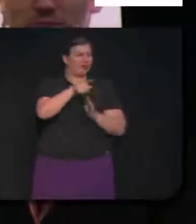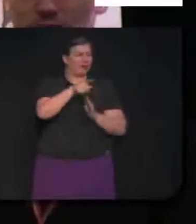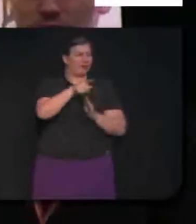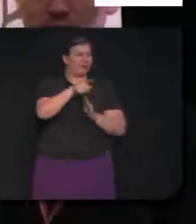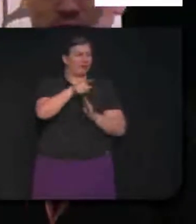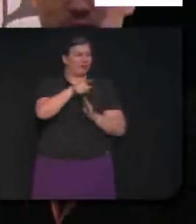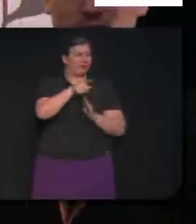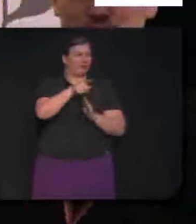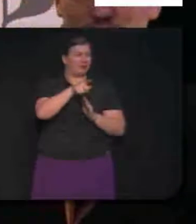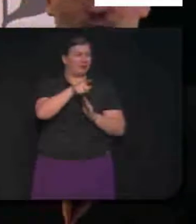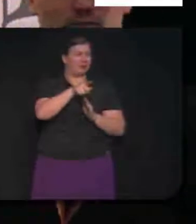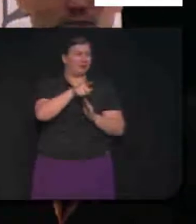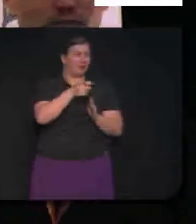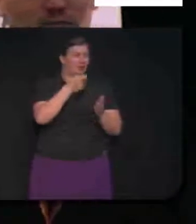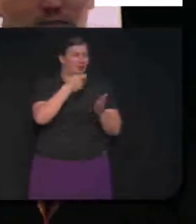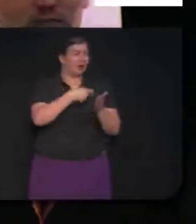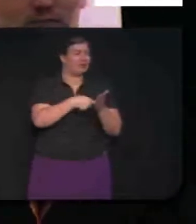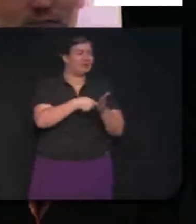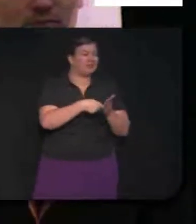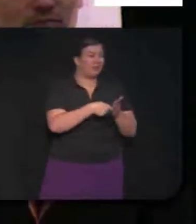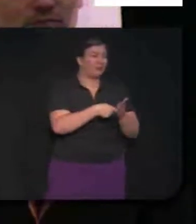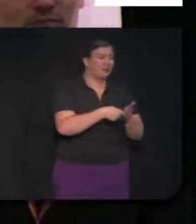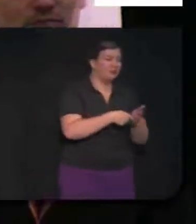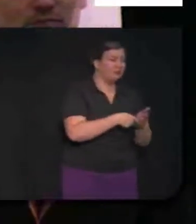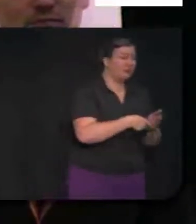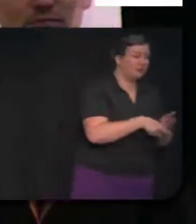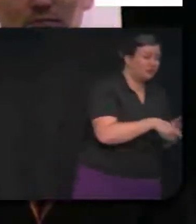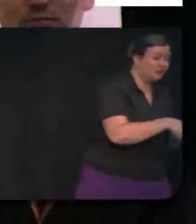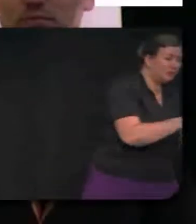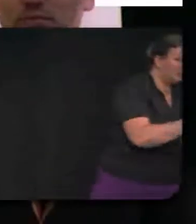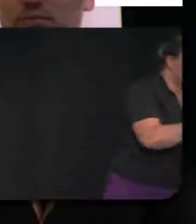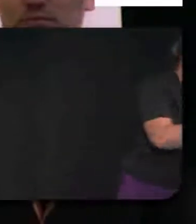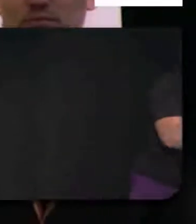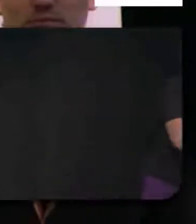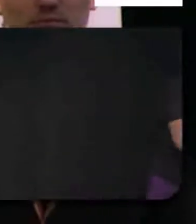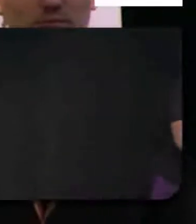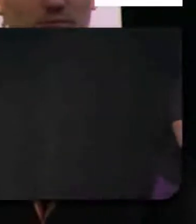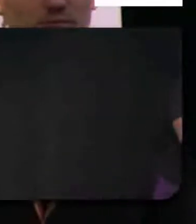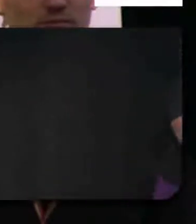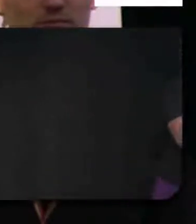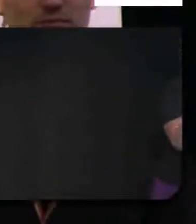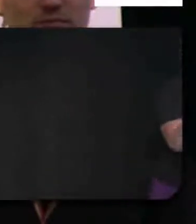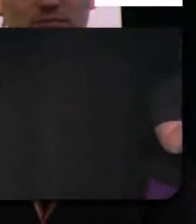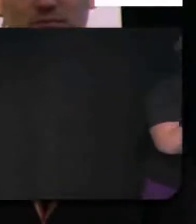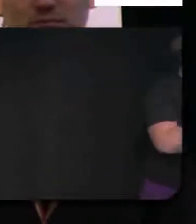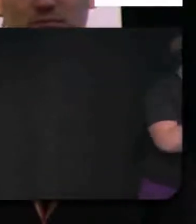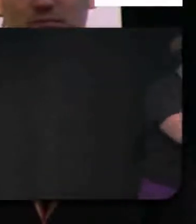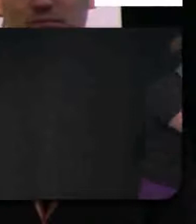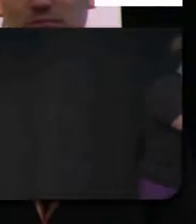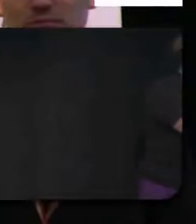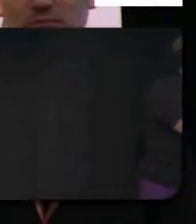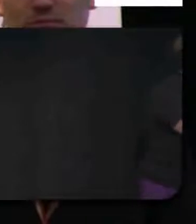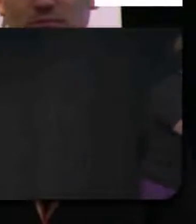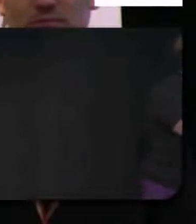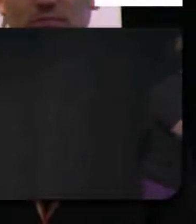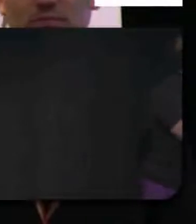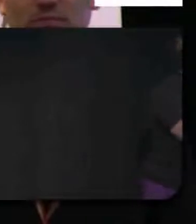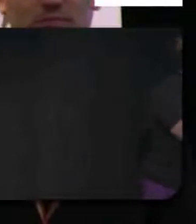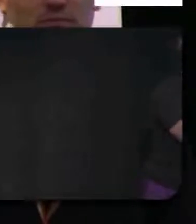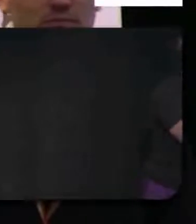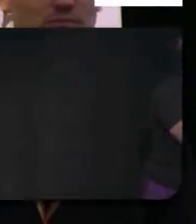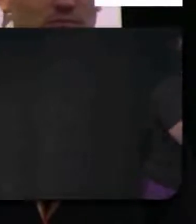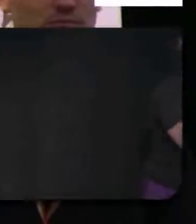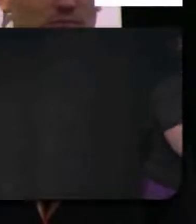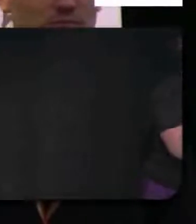fangt nicht an meinen lieblingsantrag als einziges anzukreuzen das Schlimmste was wir heute hier passieren können ist dass wir fünf oder sechs Anträge mit